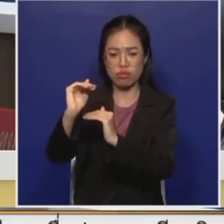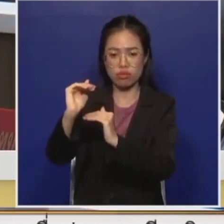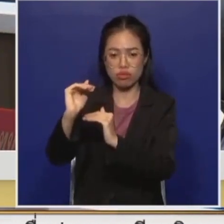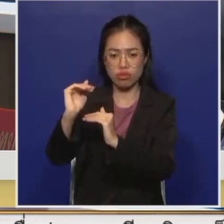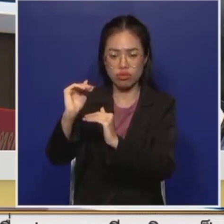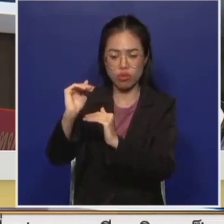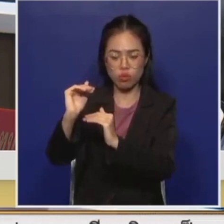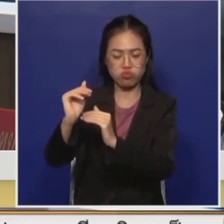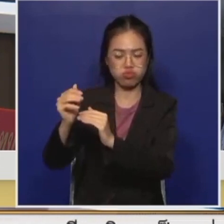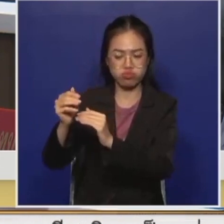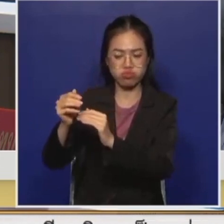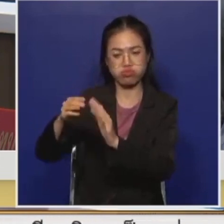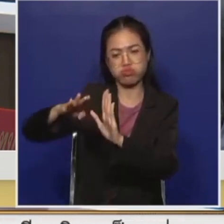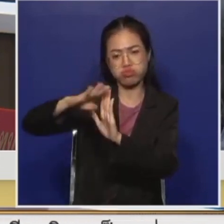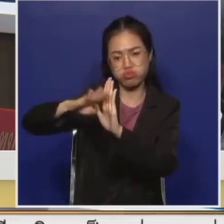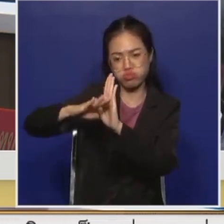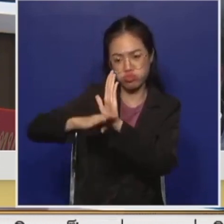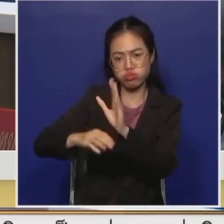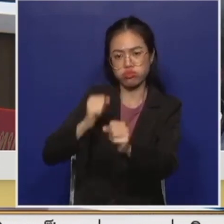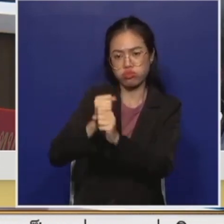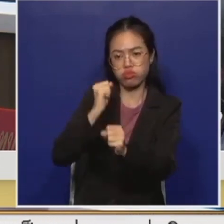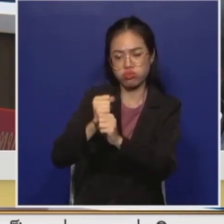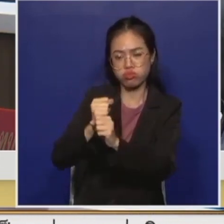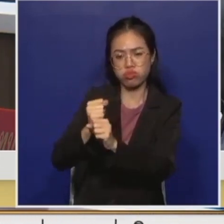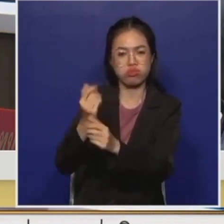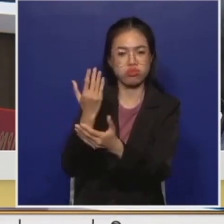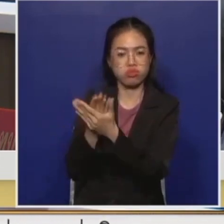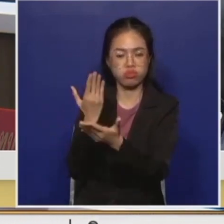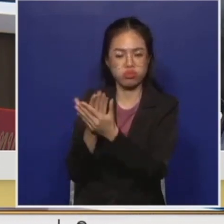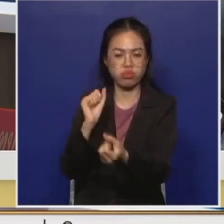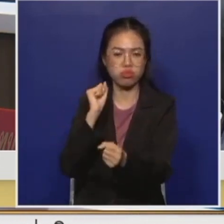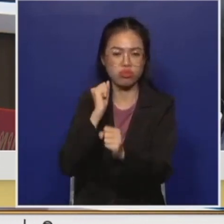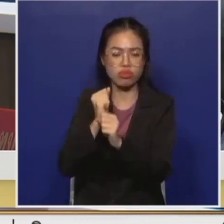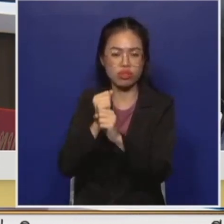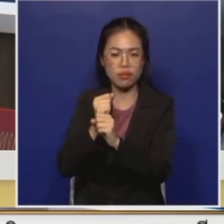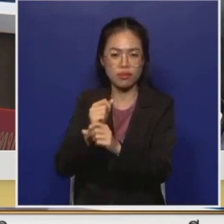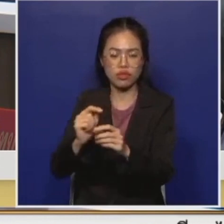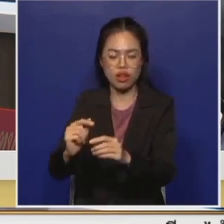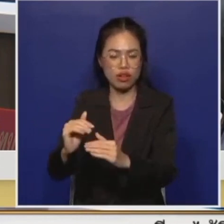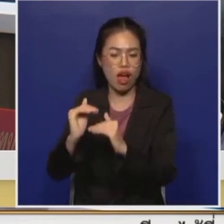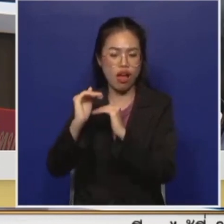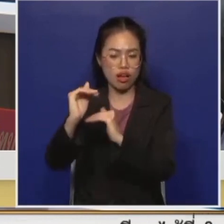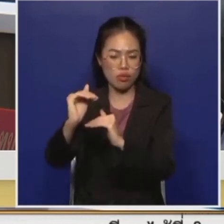แนวทางที่จะทำให้มัมีราคาใการจัพิมากขึ้เช่นกำหนดราคากลาง